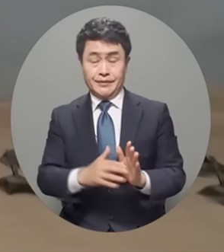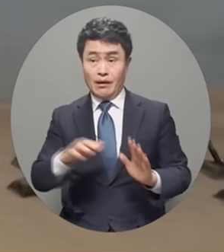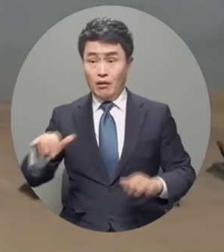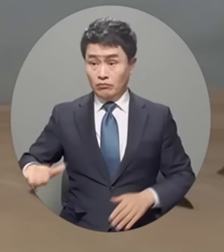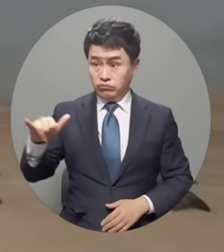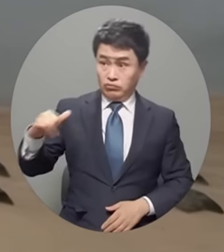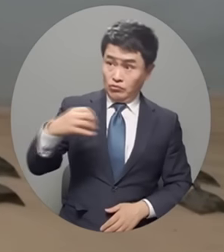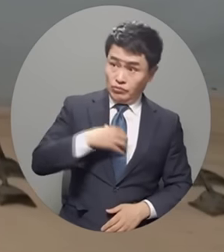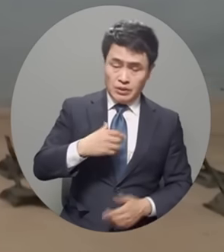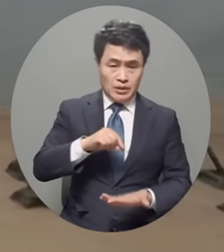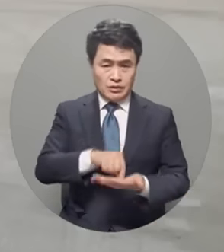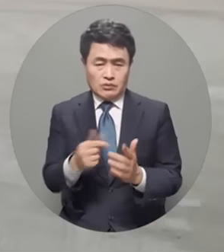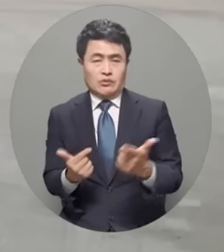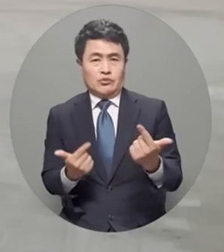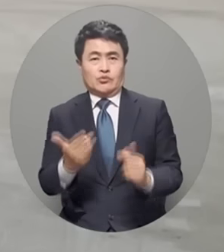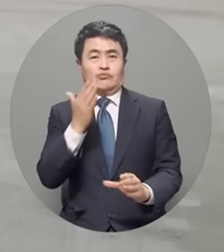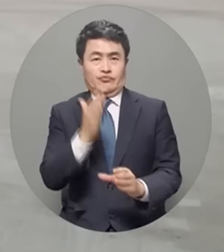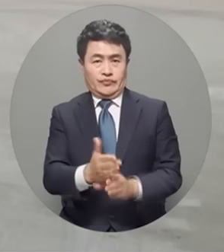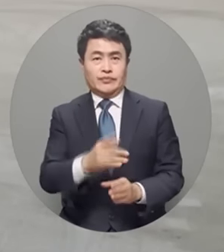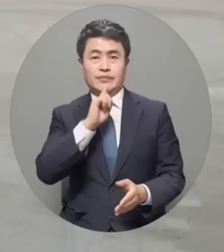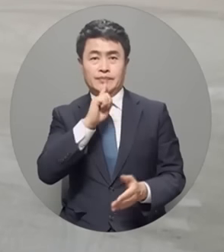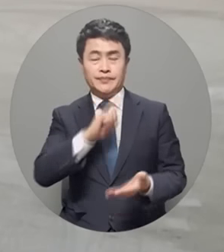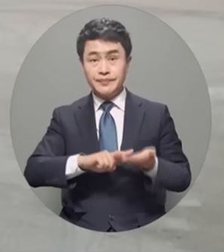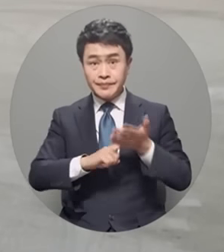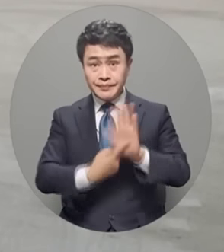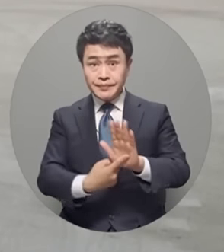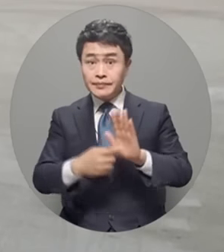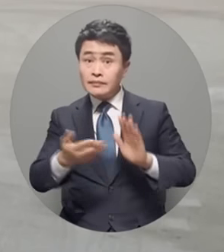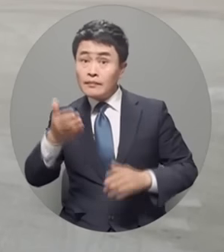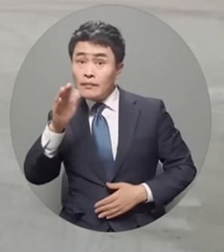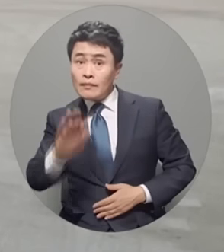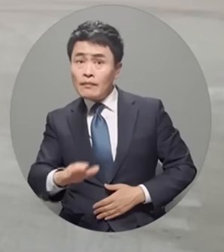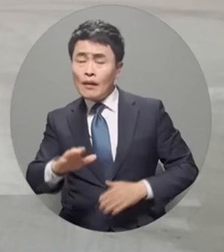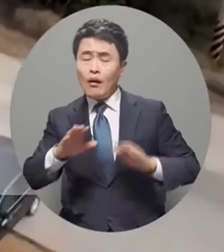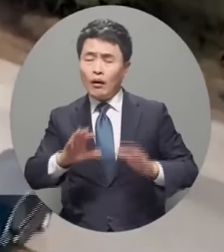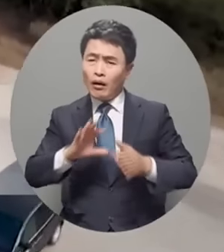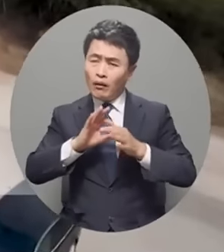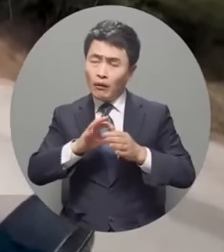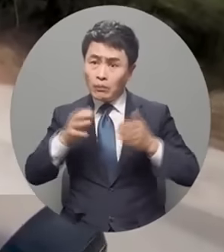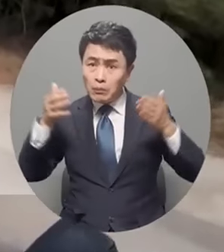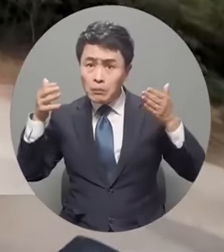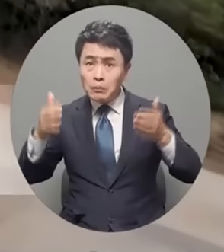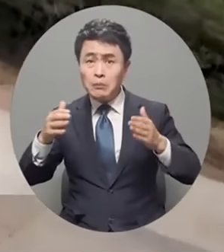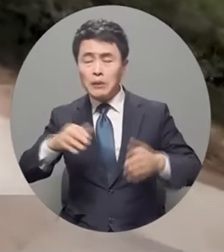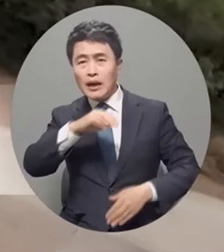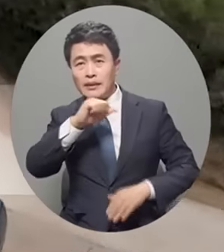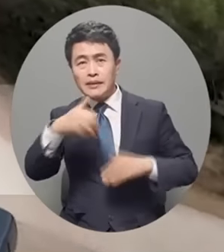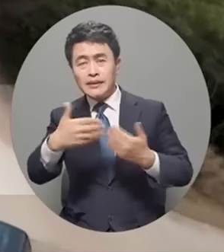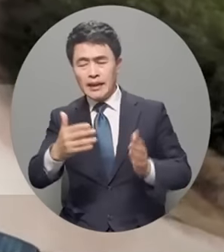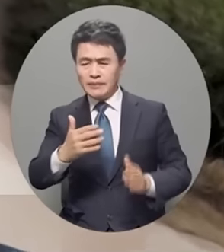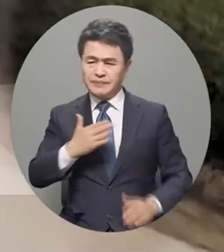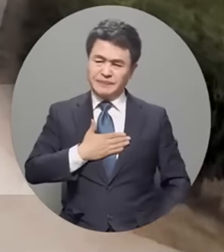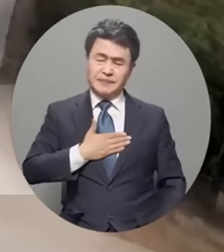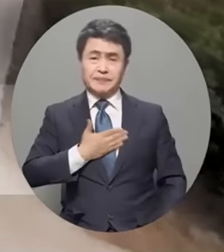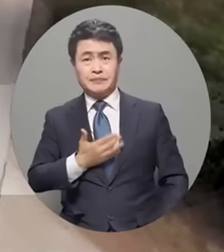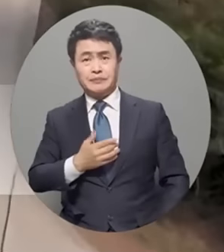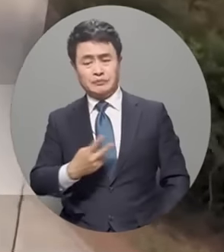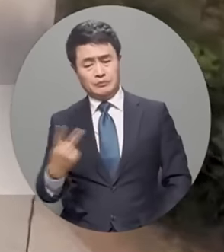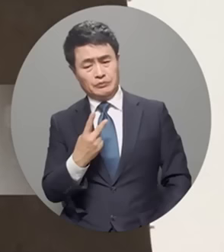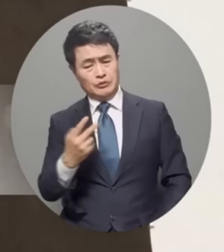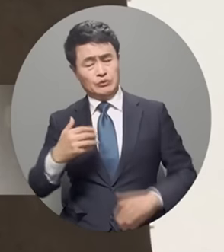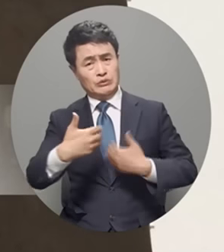위협에 적절히 대응하고 있다고 밝혔습니다. 그러면서 관심을 끌기 위해 대만 국민의 반감을 사고 양안